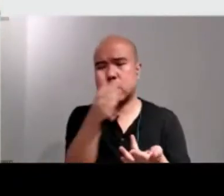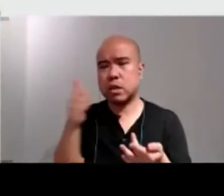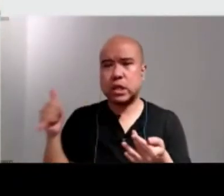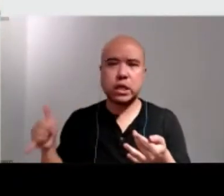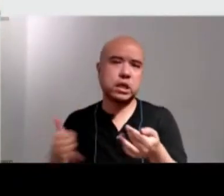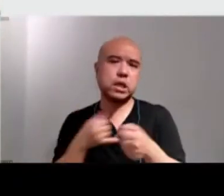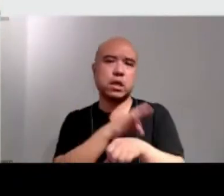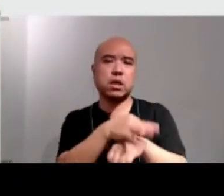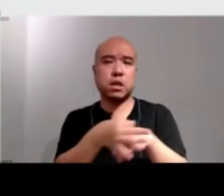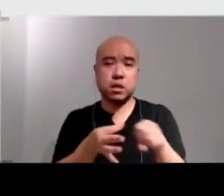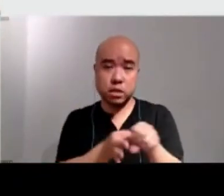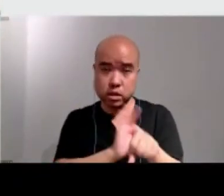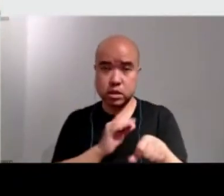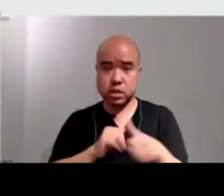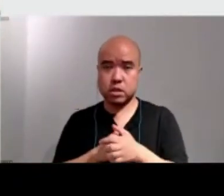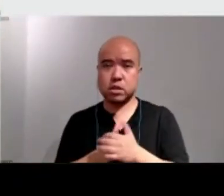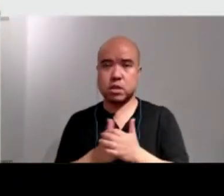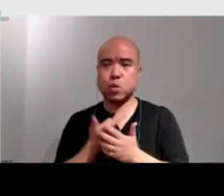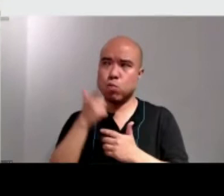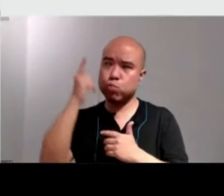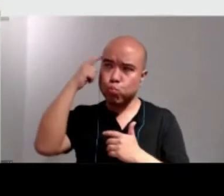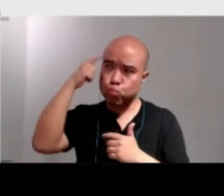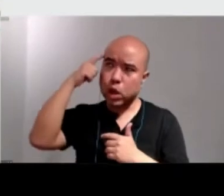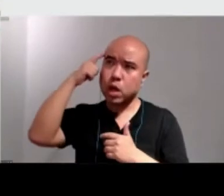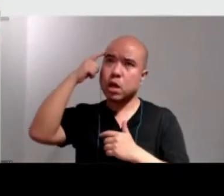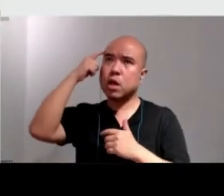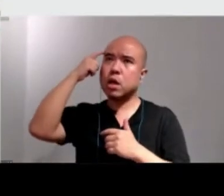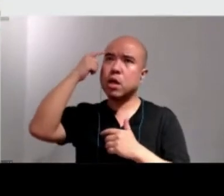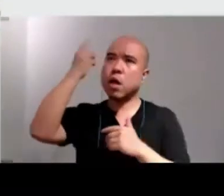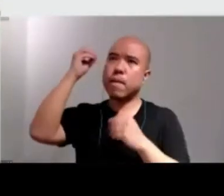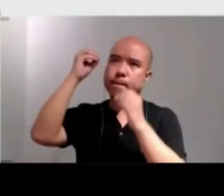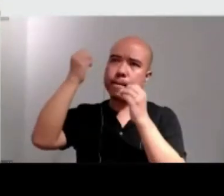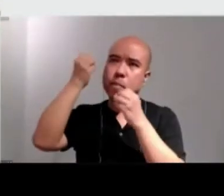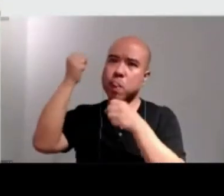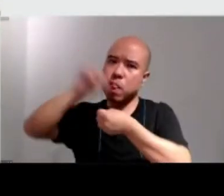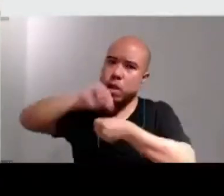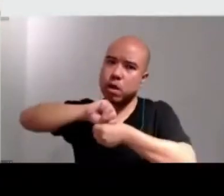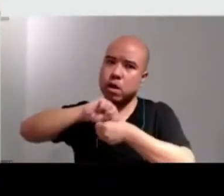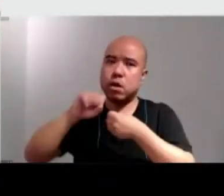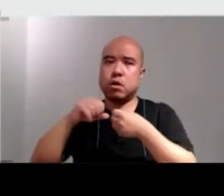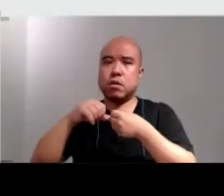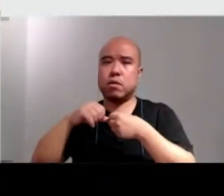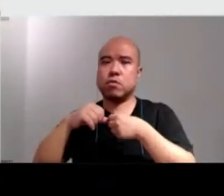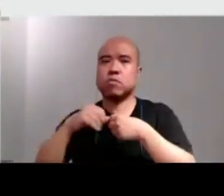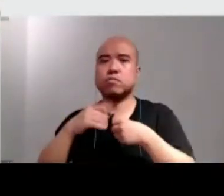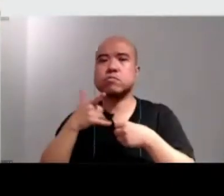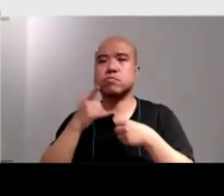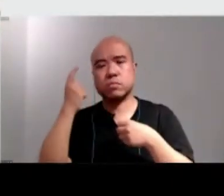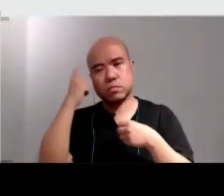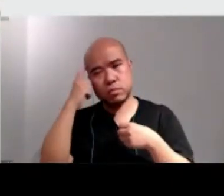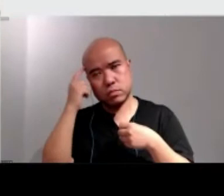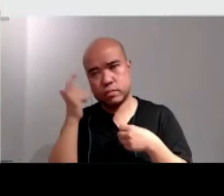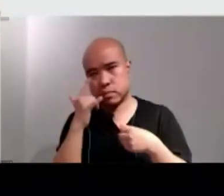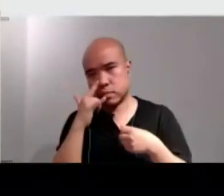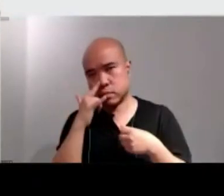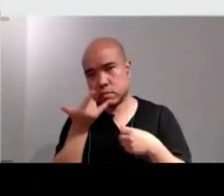故事，希望大家可以增長知識。但是現在就做不到了，唯有近期呢，我們就開始計劃一些新的一些